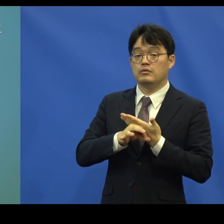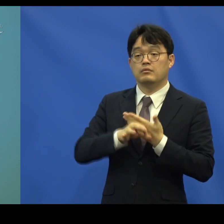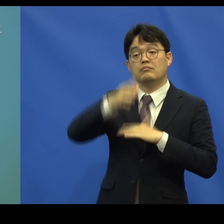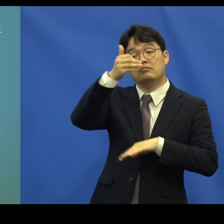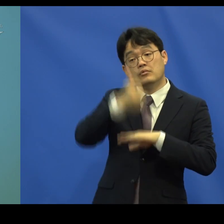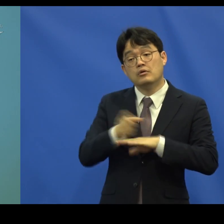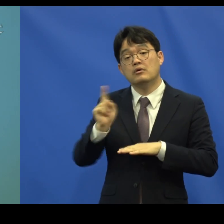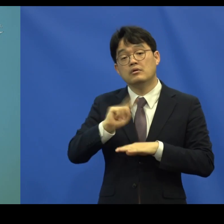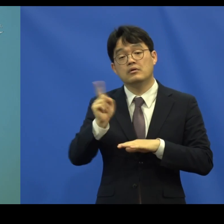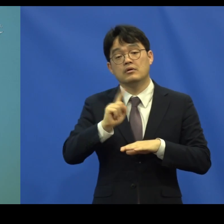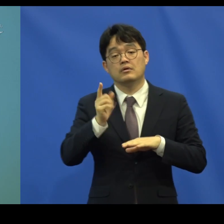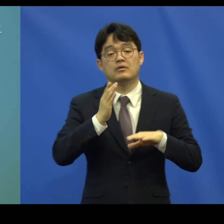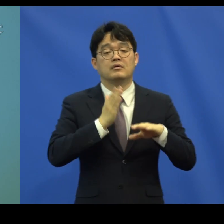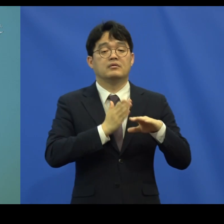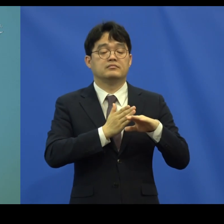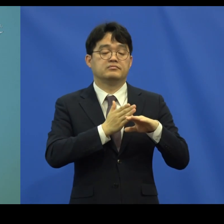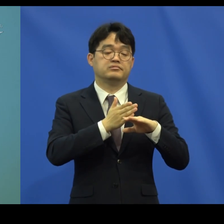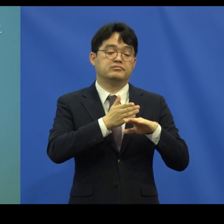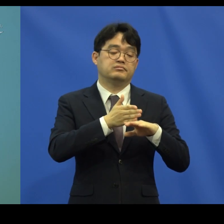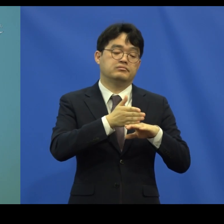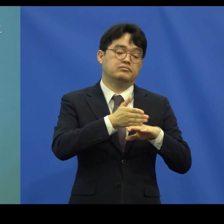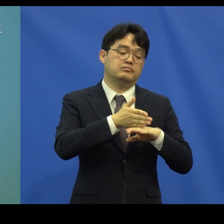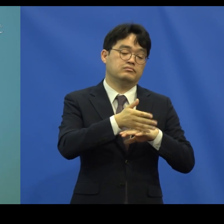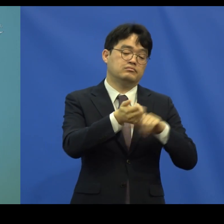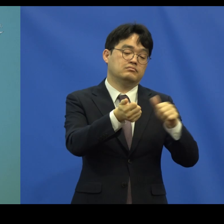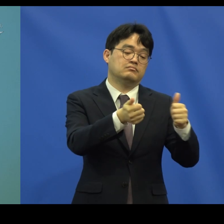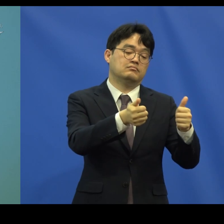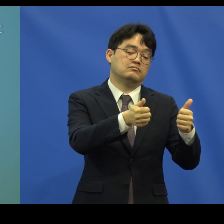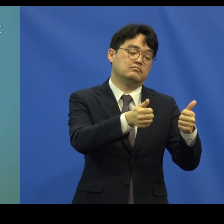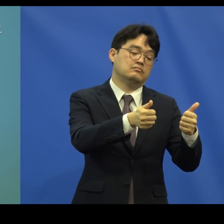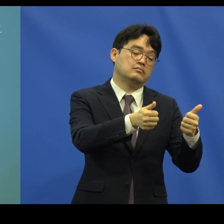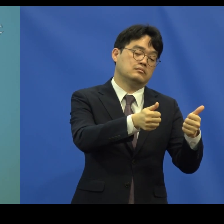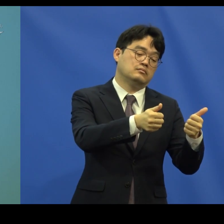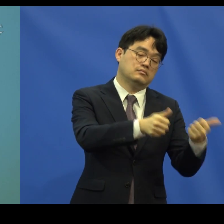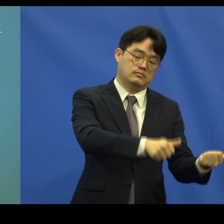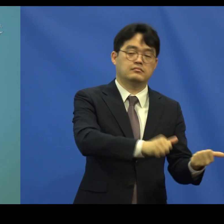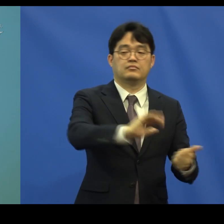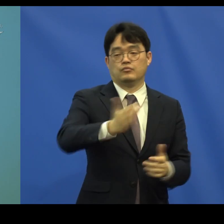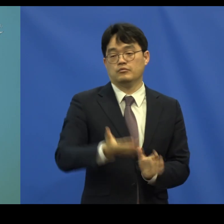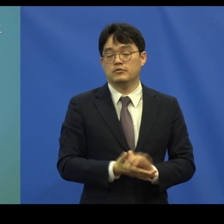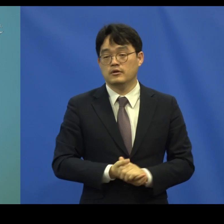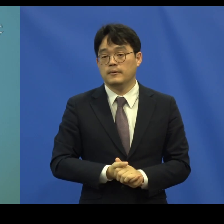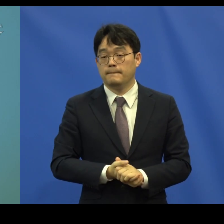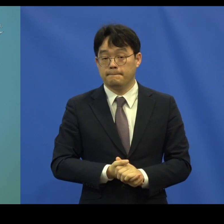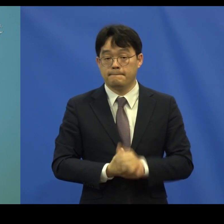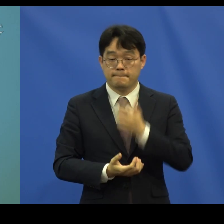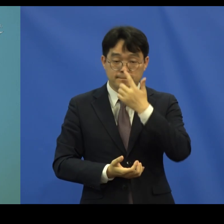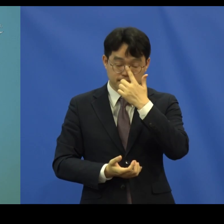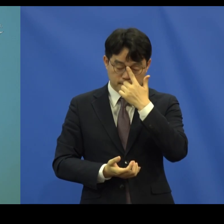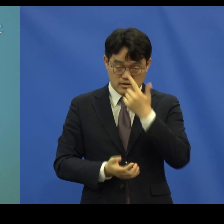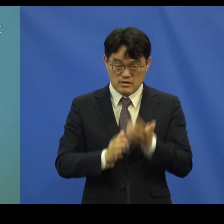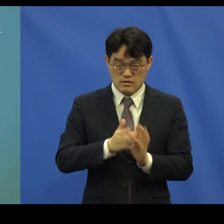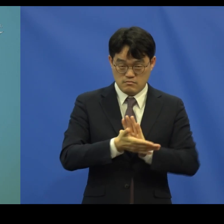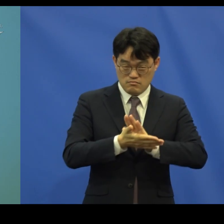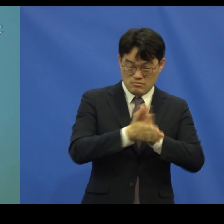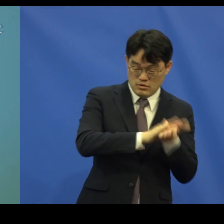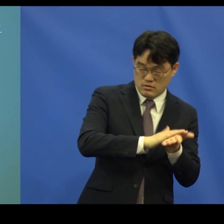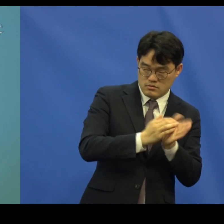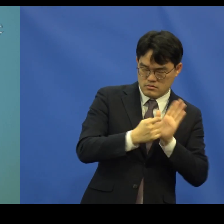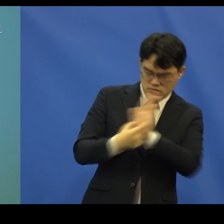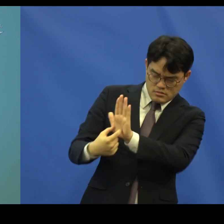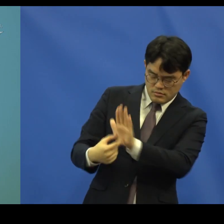조직이나 어떤 데서도 많이 적용할 수 있는 거죠. 자, 변화를 거부하는 교회들의 특징은 매우 경직되어